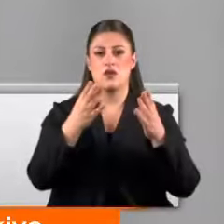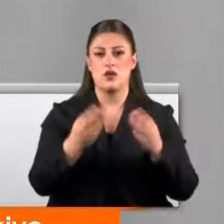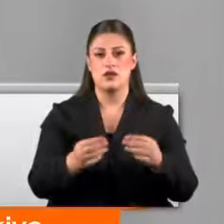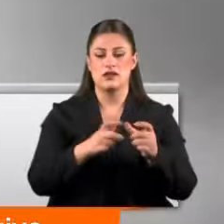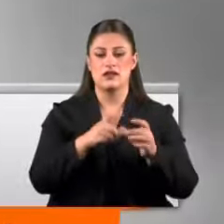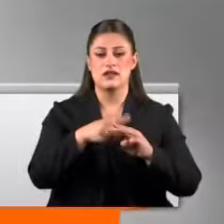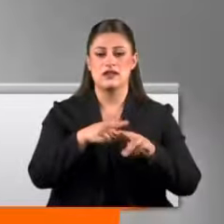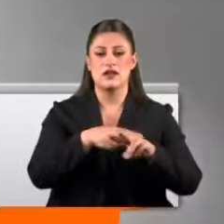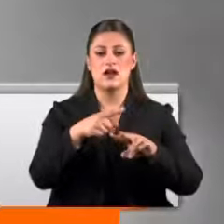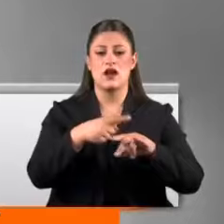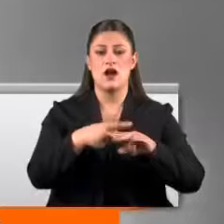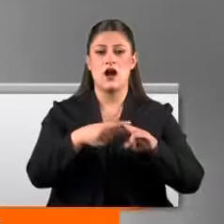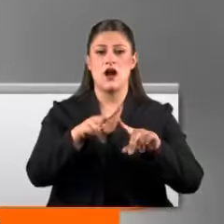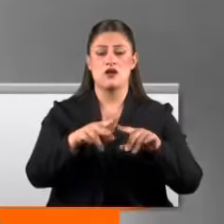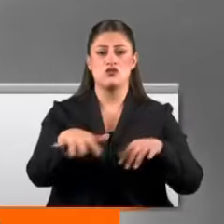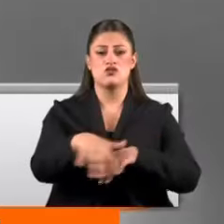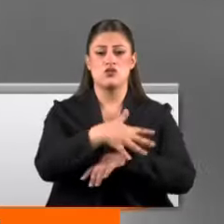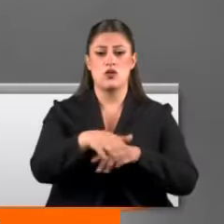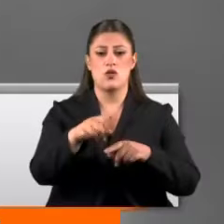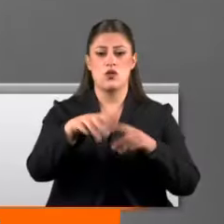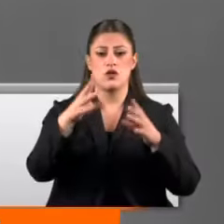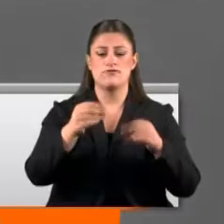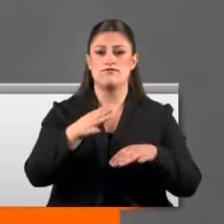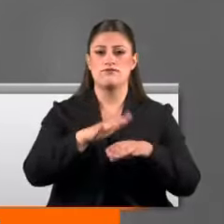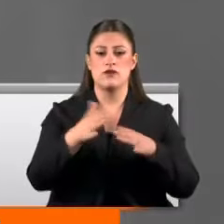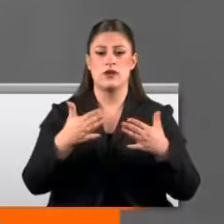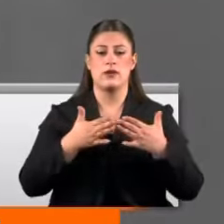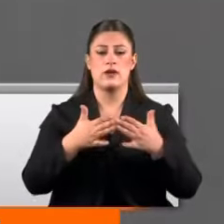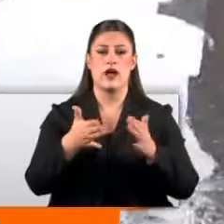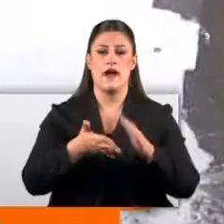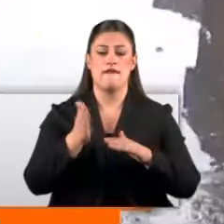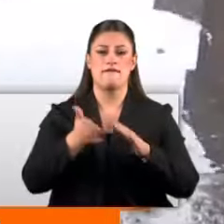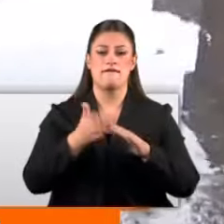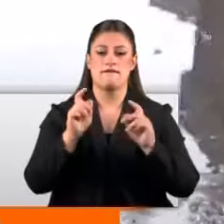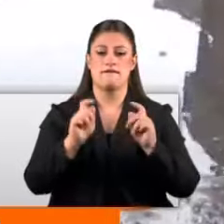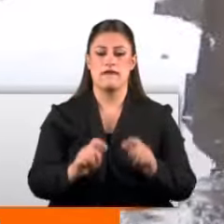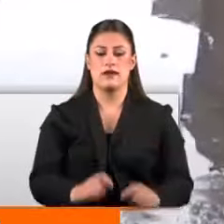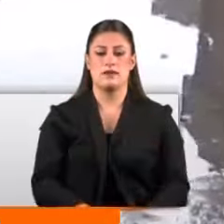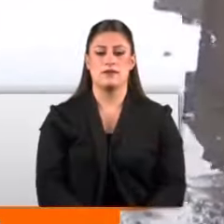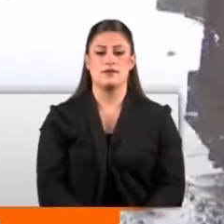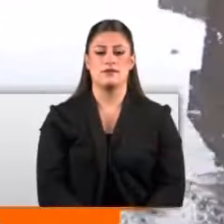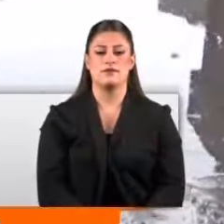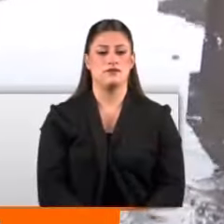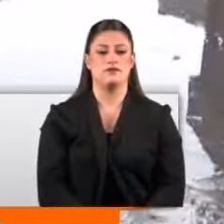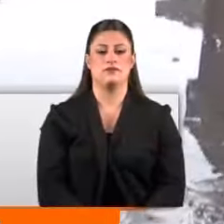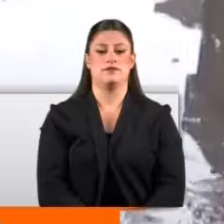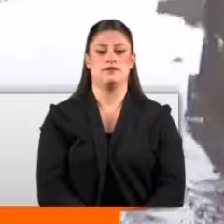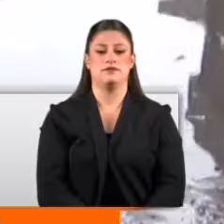dönünce Adanalılar da çareyi sandallarla evine gitmekte buldu. Yıllardır buraya çözüm bulamadı,